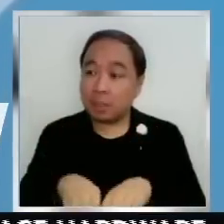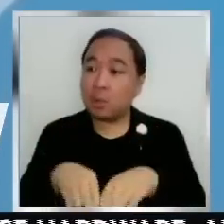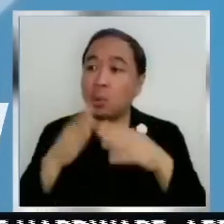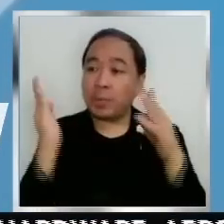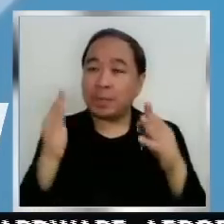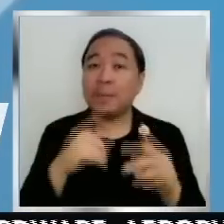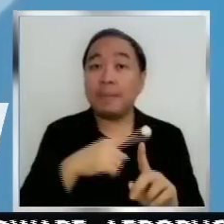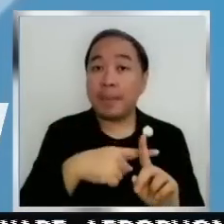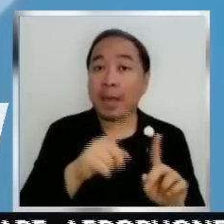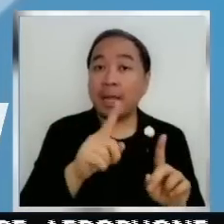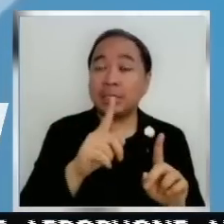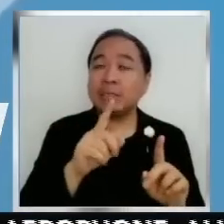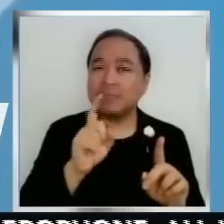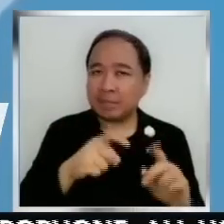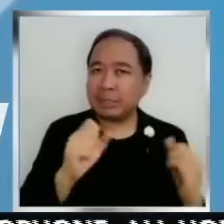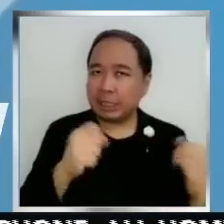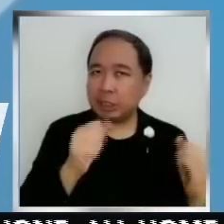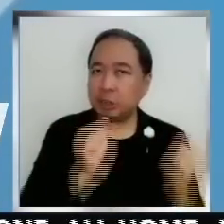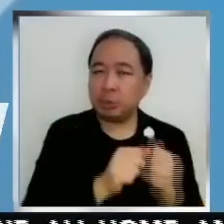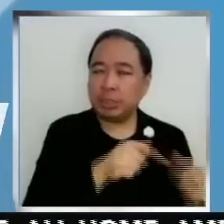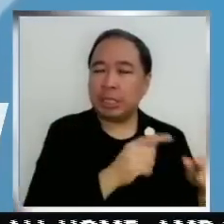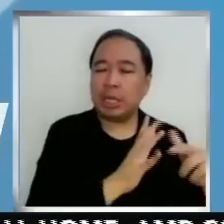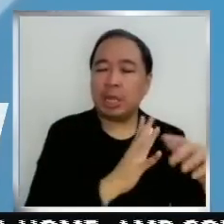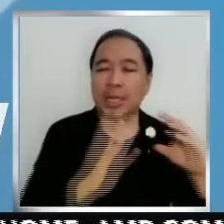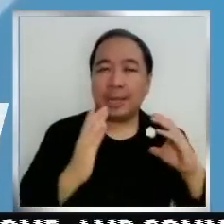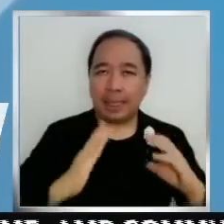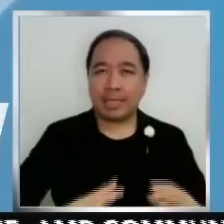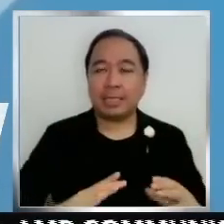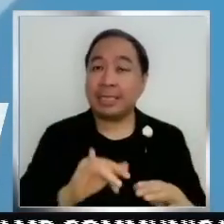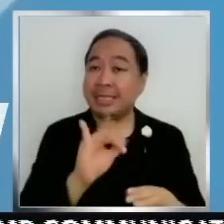Para kung mali talaga, pwedeng dumiretso na.